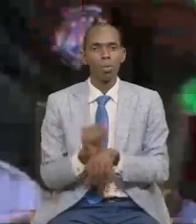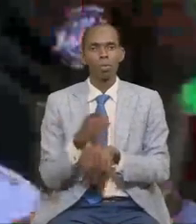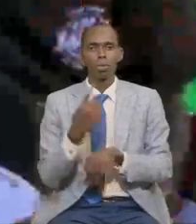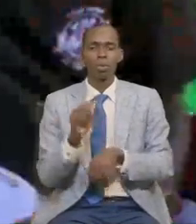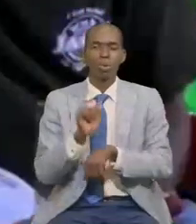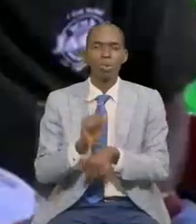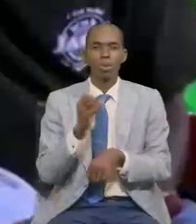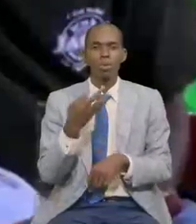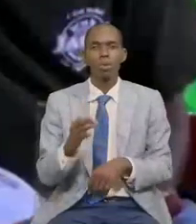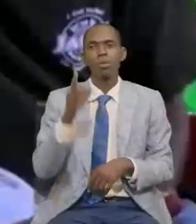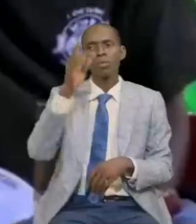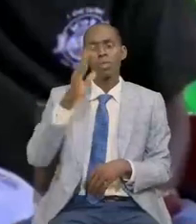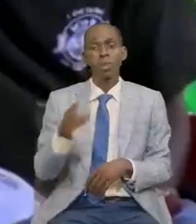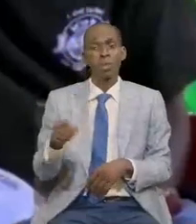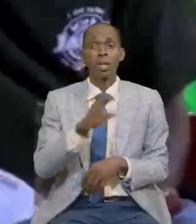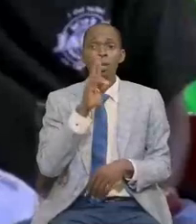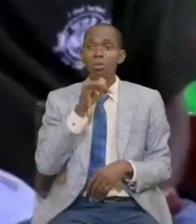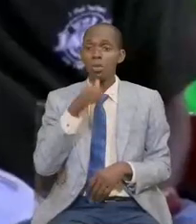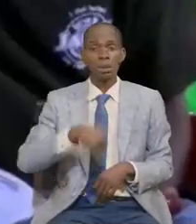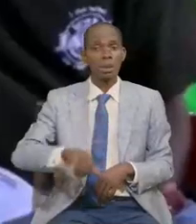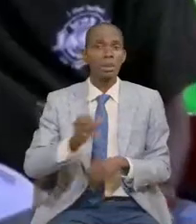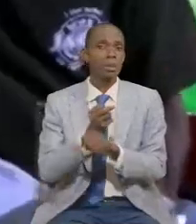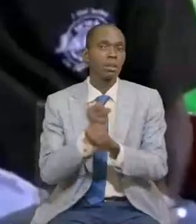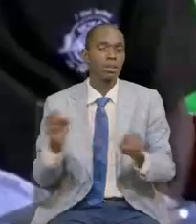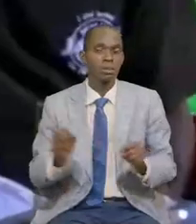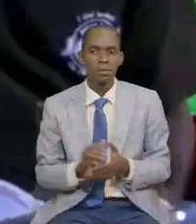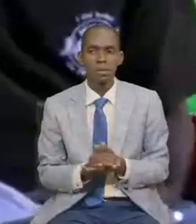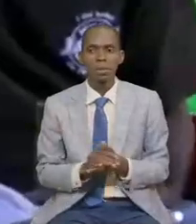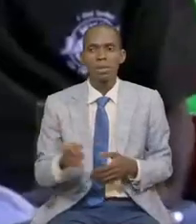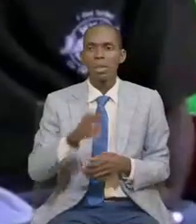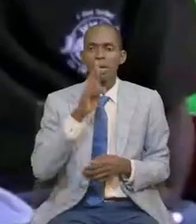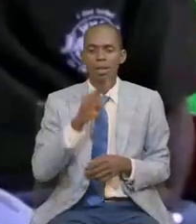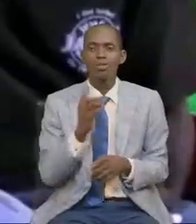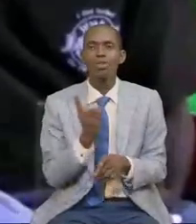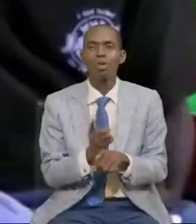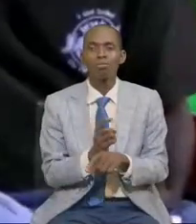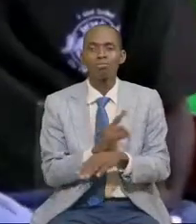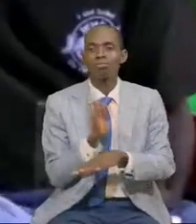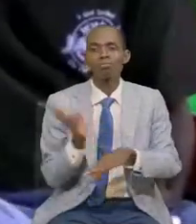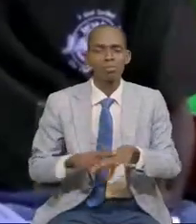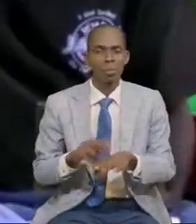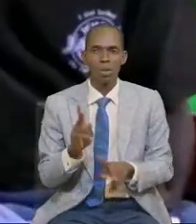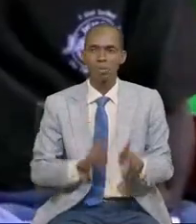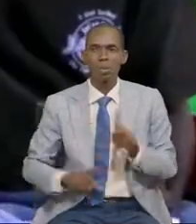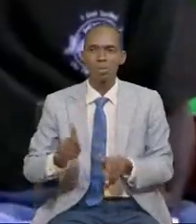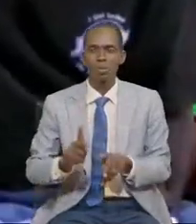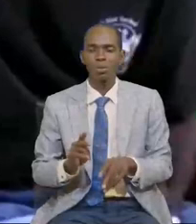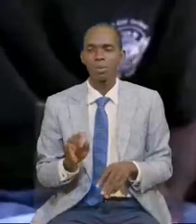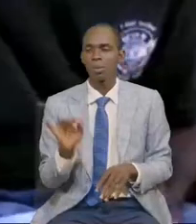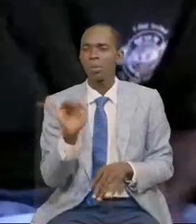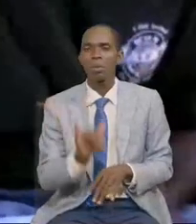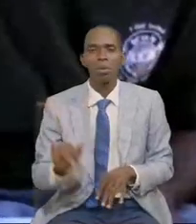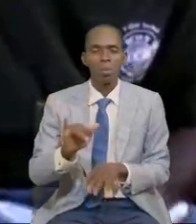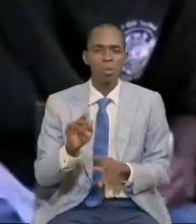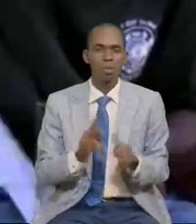Ils n'étaient pas encore nés de nouveau. Que devons-nous faire pour faire les œuvres de Dieu? Ils étaient déjà naturels. Ils étaient déjà ordinaires. Ils